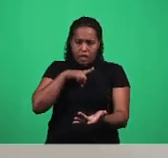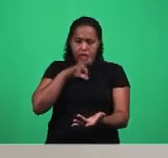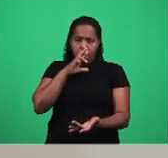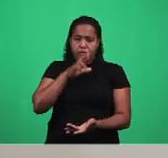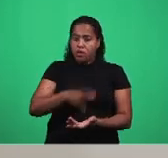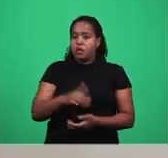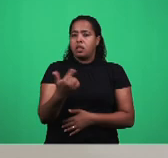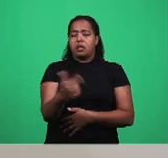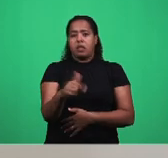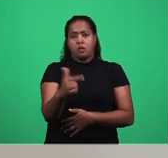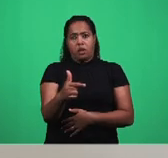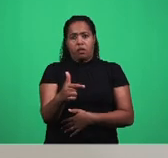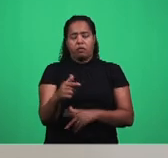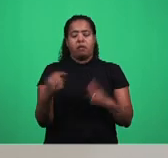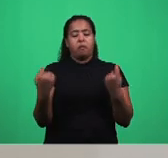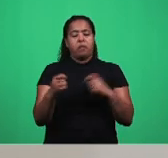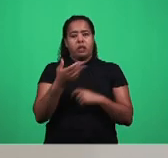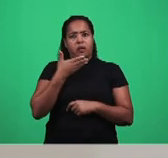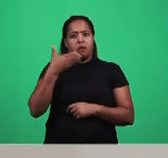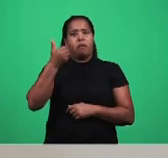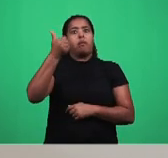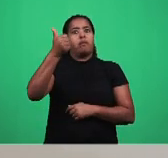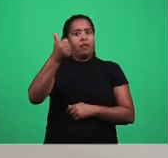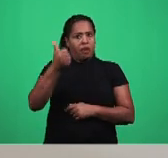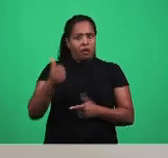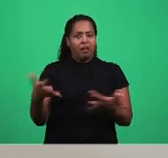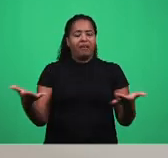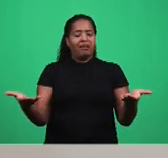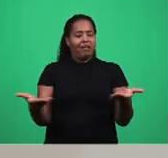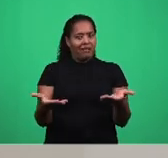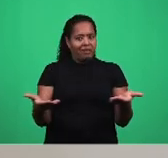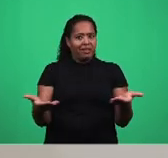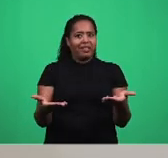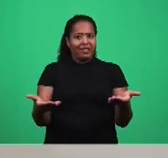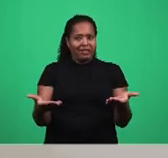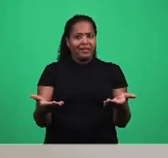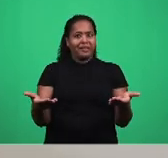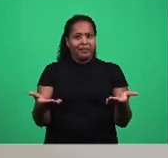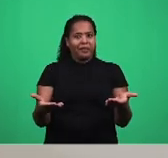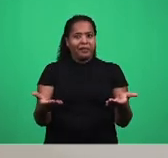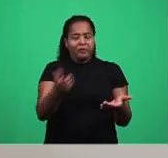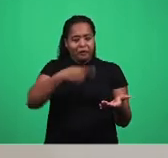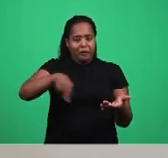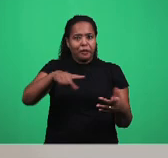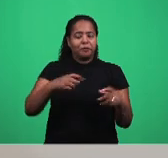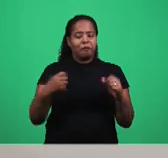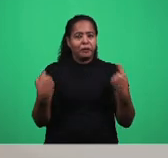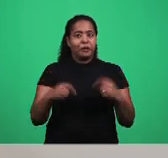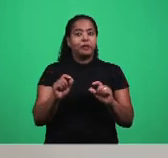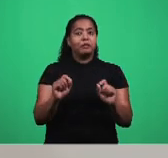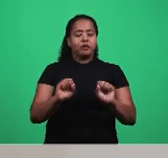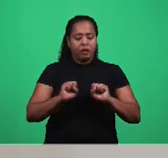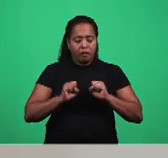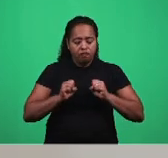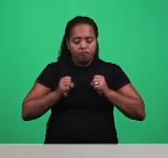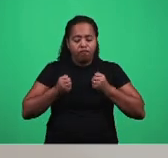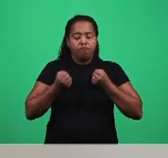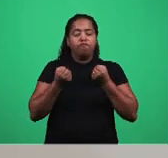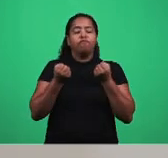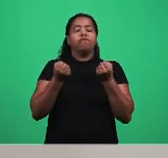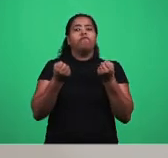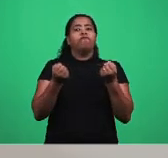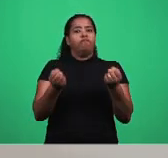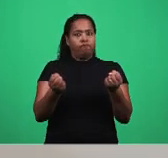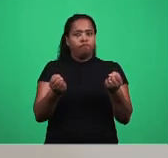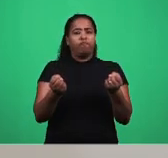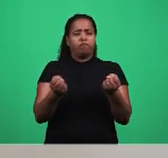par rapport au nombre. Mais cette fois-ci, nous allons nous engager. Nous avons préparé, nous avons